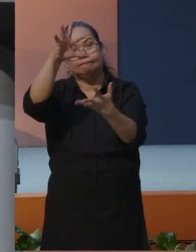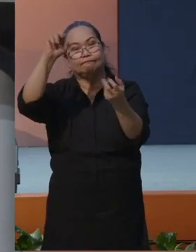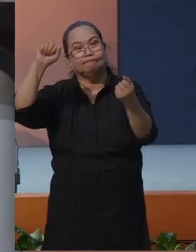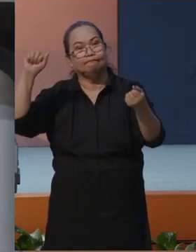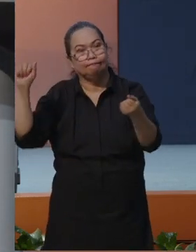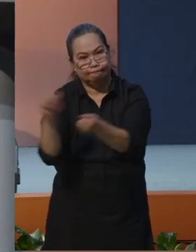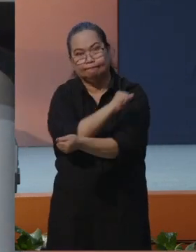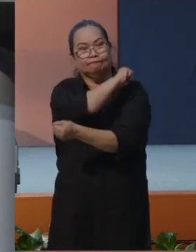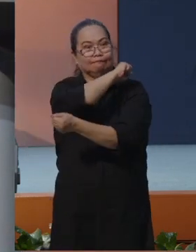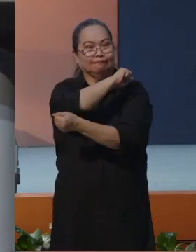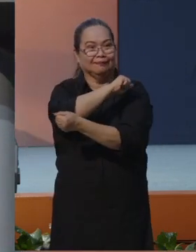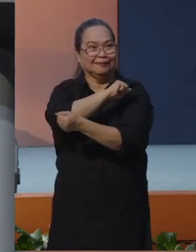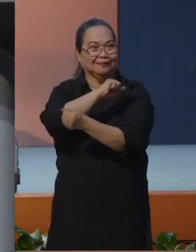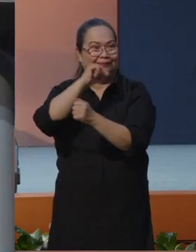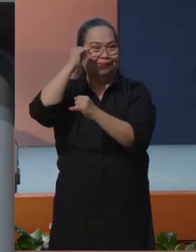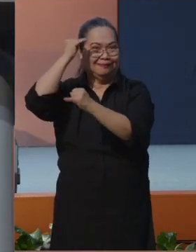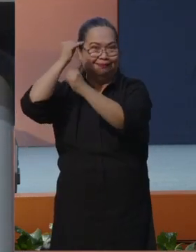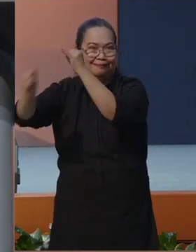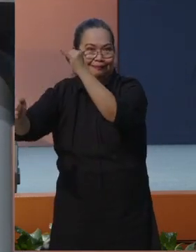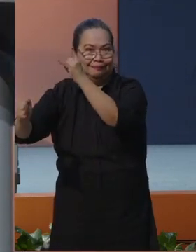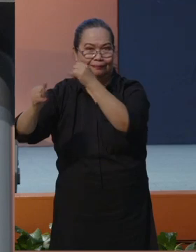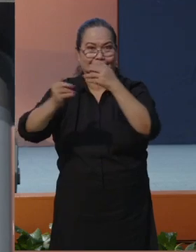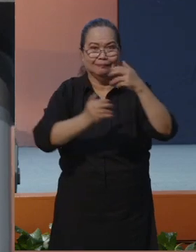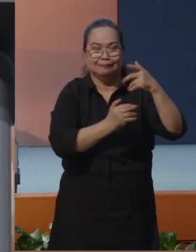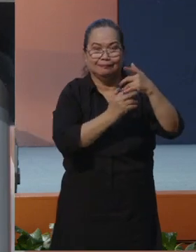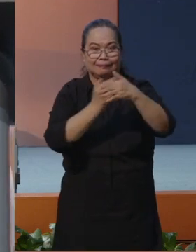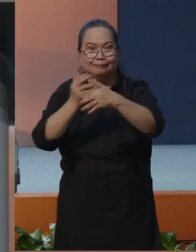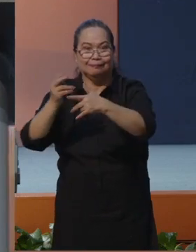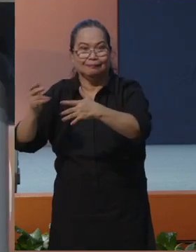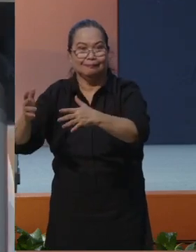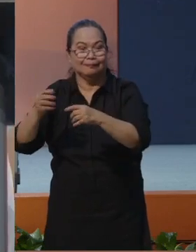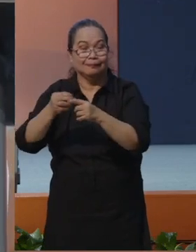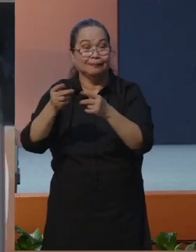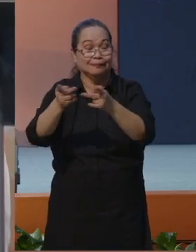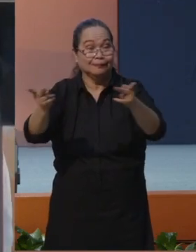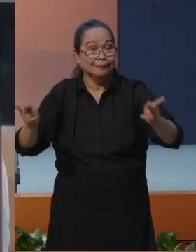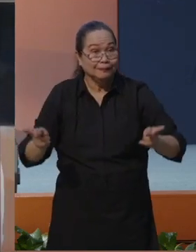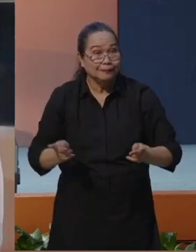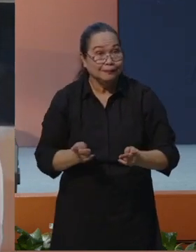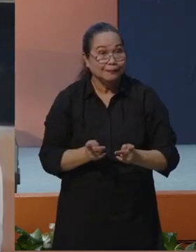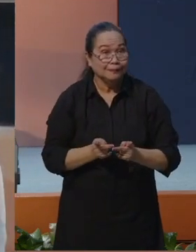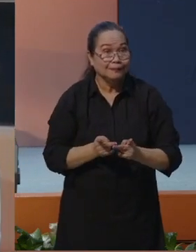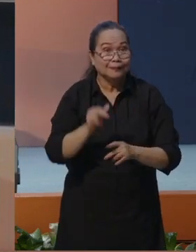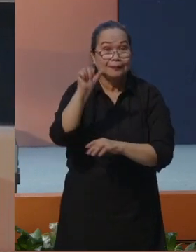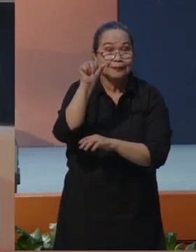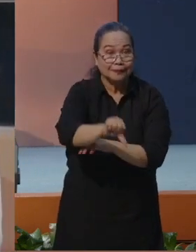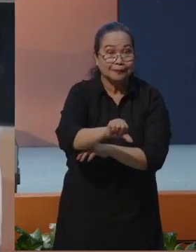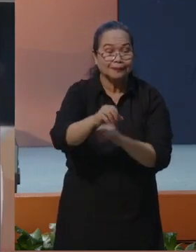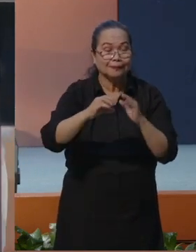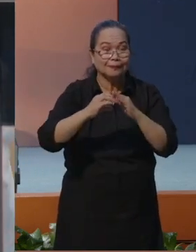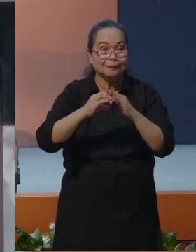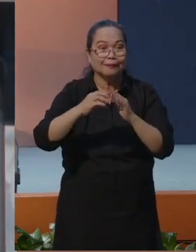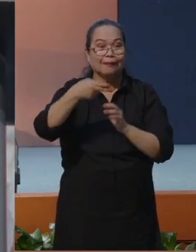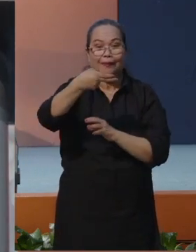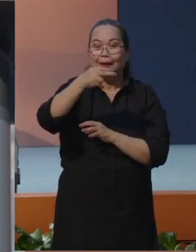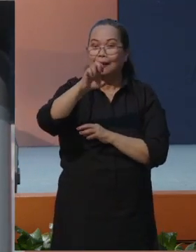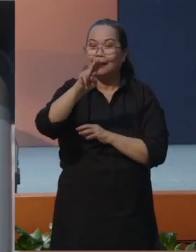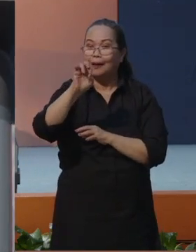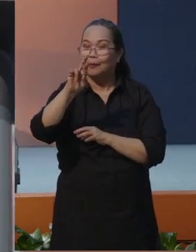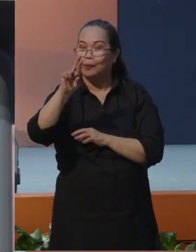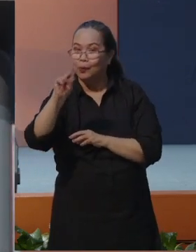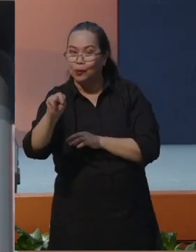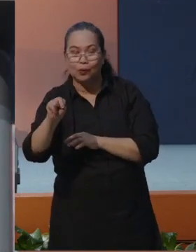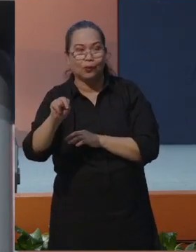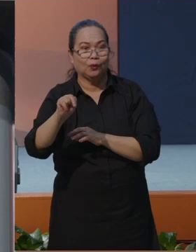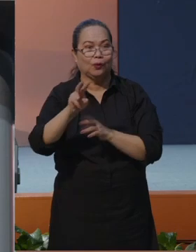wakas, natalo din sila. Eglon, tinalo nila sa verse 34. Hebron, tinalo nila